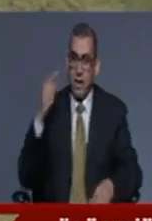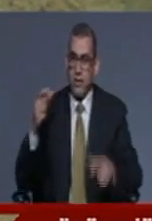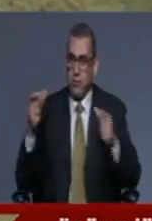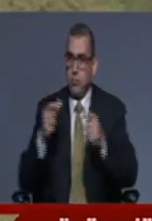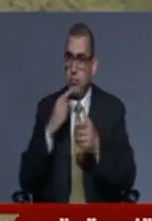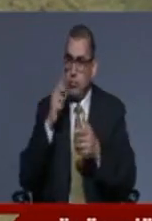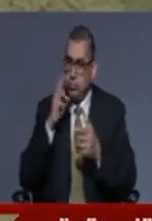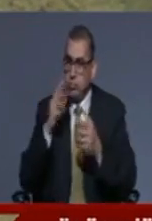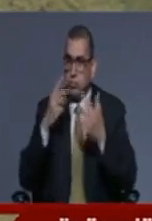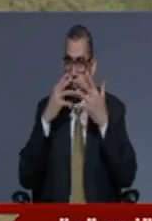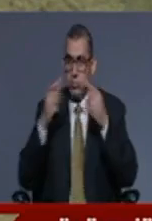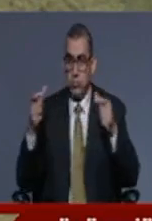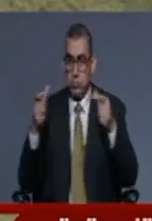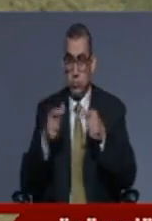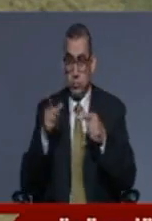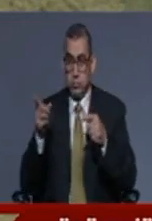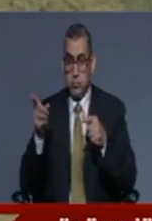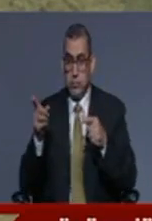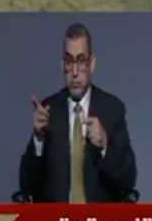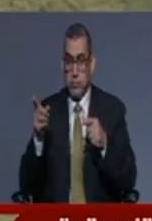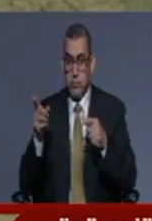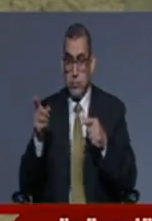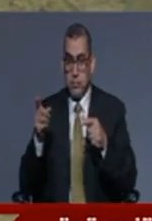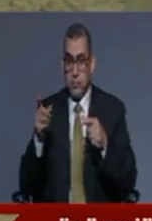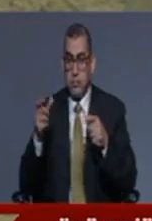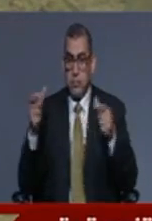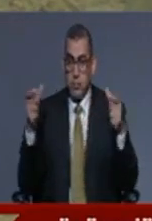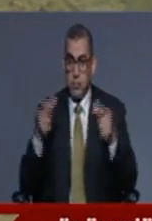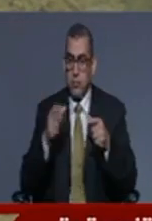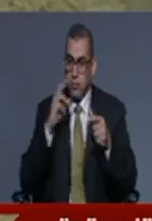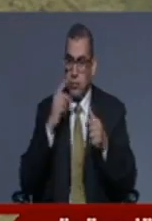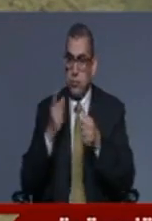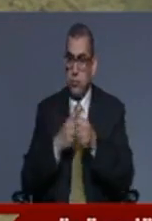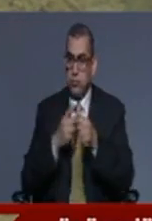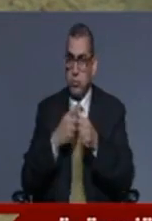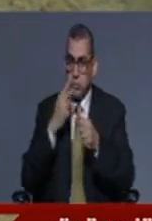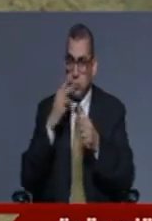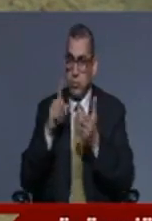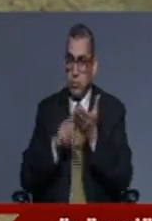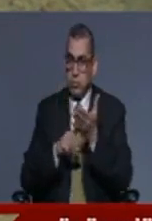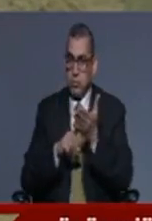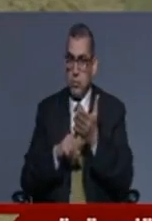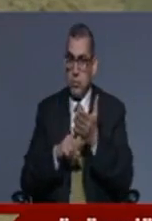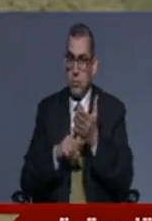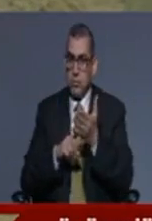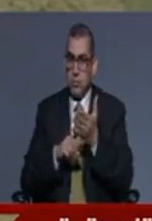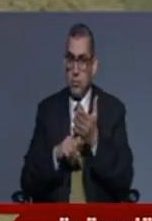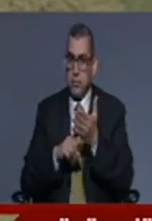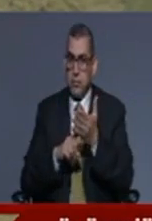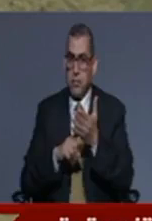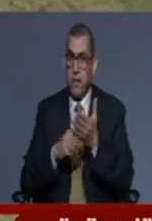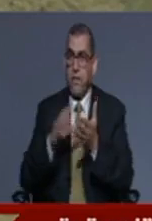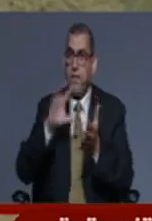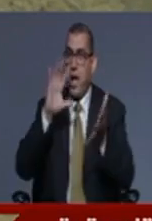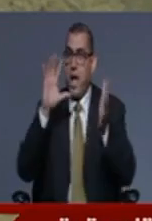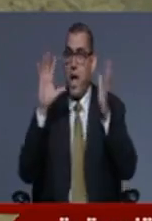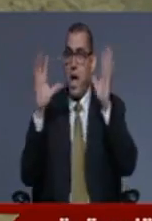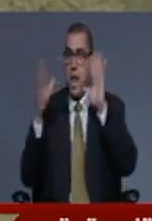كان هذا الكوب أو قمة المناخ التي عرضت إلى العالم